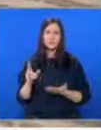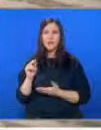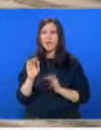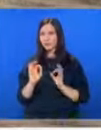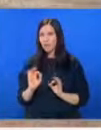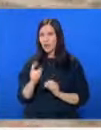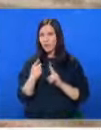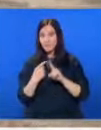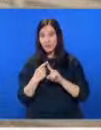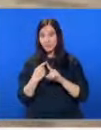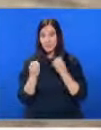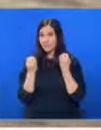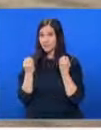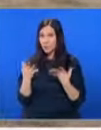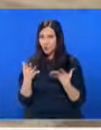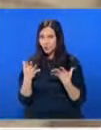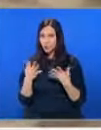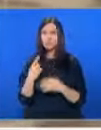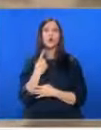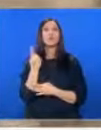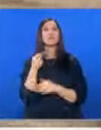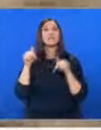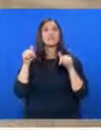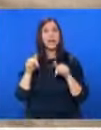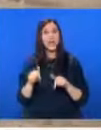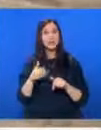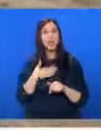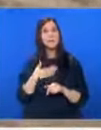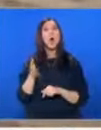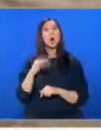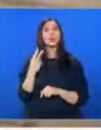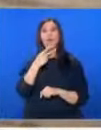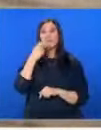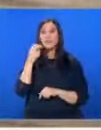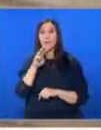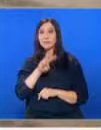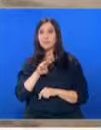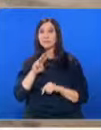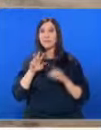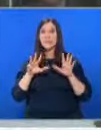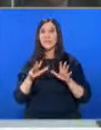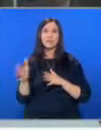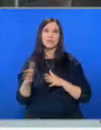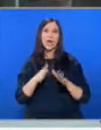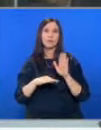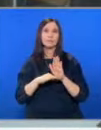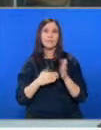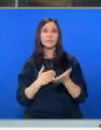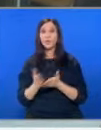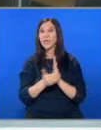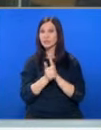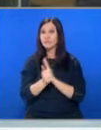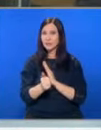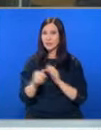така, в първата възможност, освен сегашния, има още 239 народни представители. Според